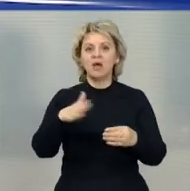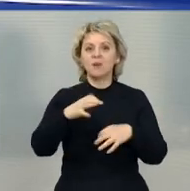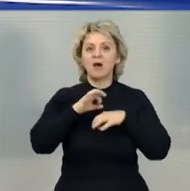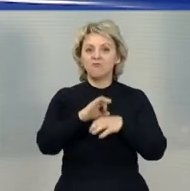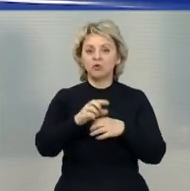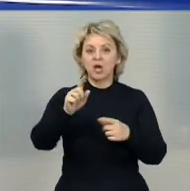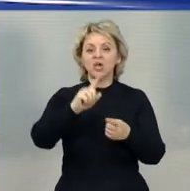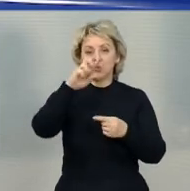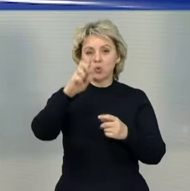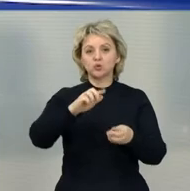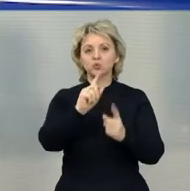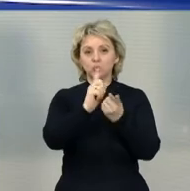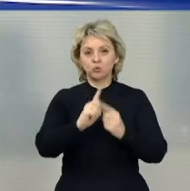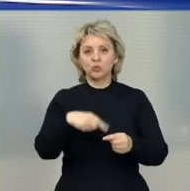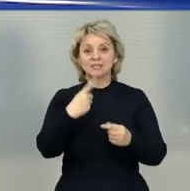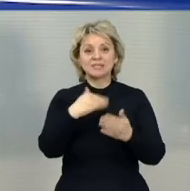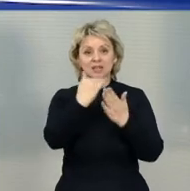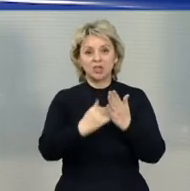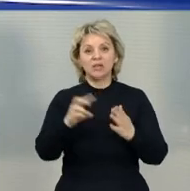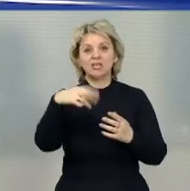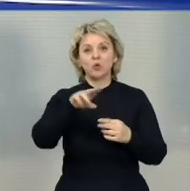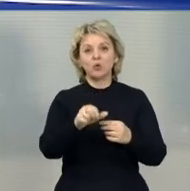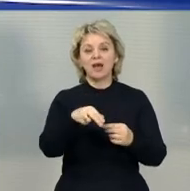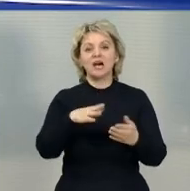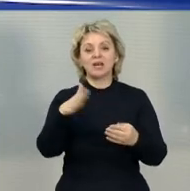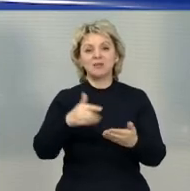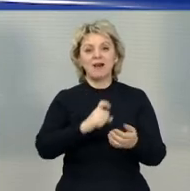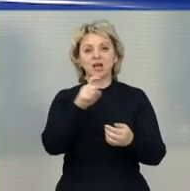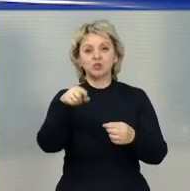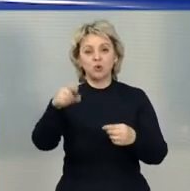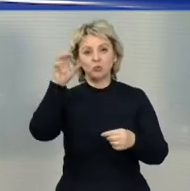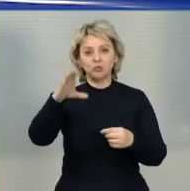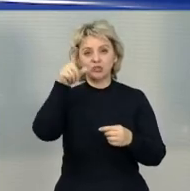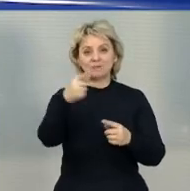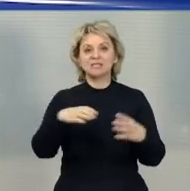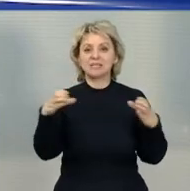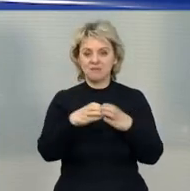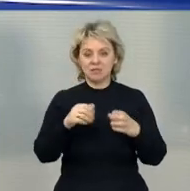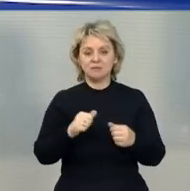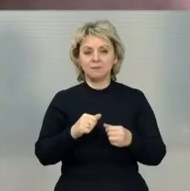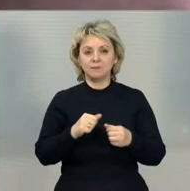и госструктур. Задачи озвучили в Азовском НИИ рыбного хозяйства на научно-промысловом совете.